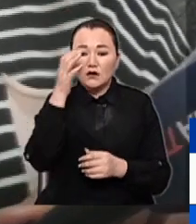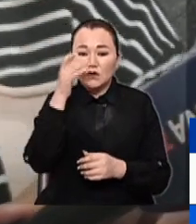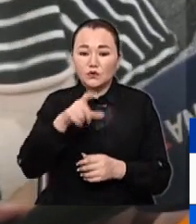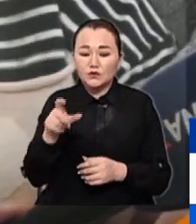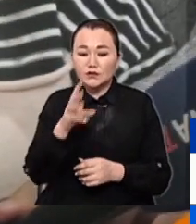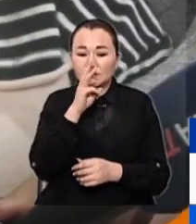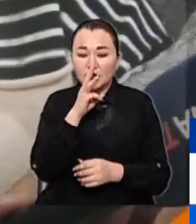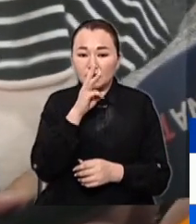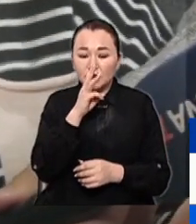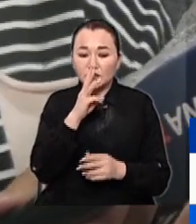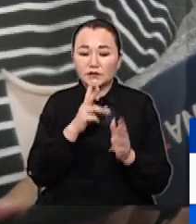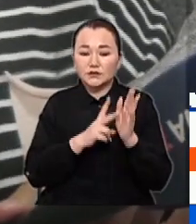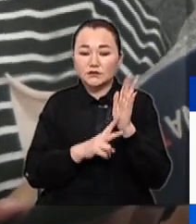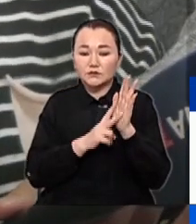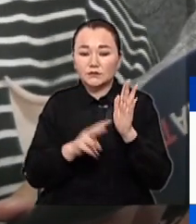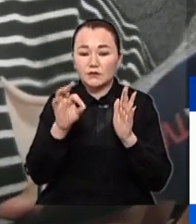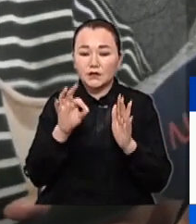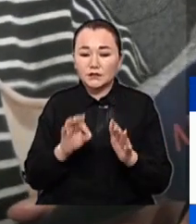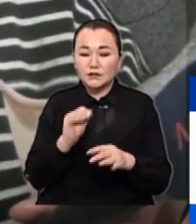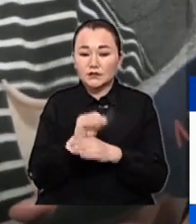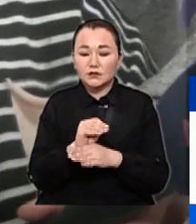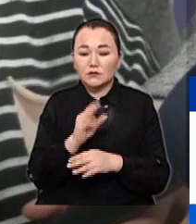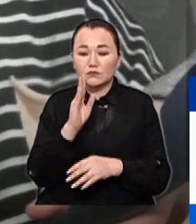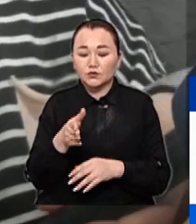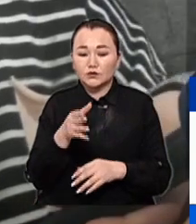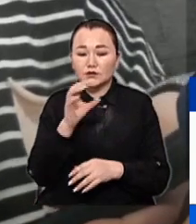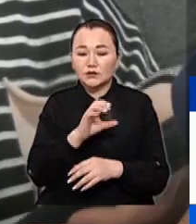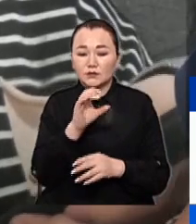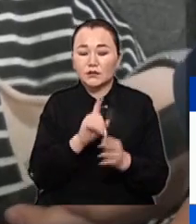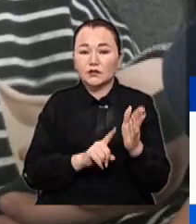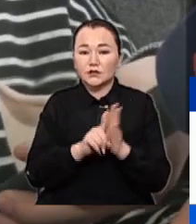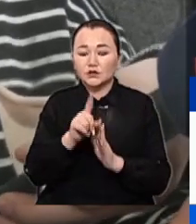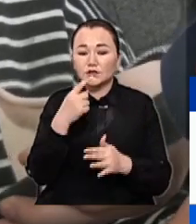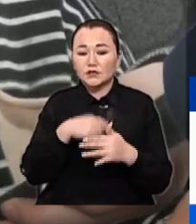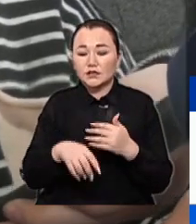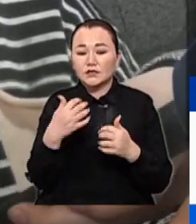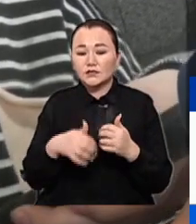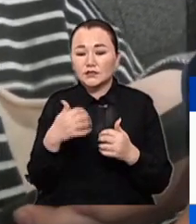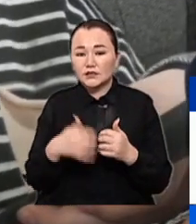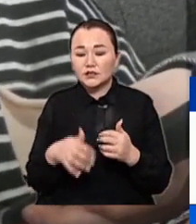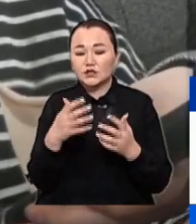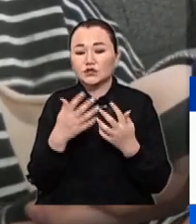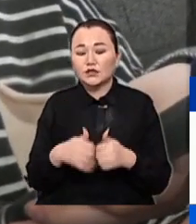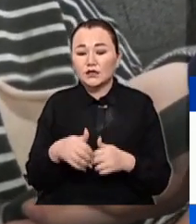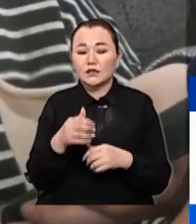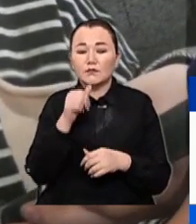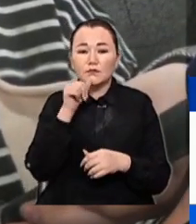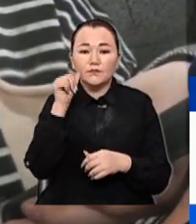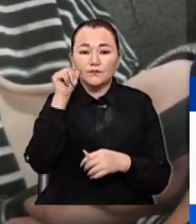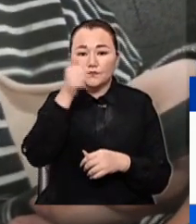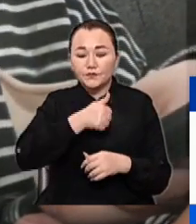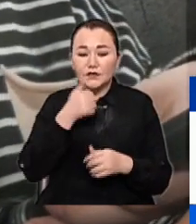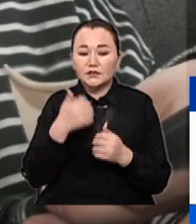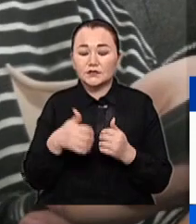ғалымдарымыздың жалақысы 70%-ға өсірдік. 47-ден бастап. Яғни орташа есеппен былтыр мысалы